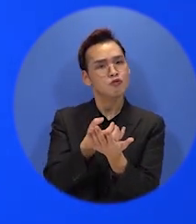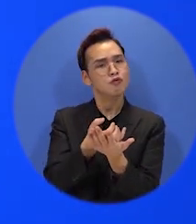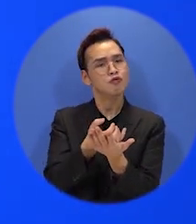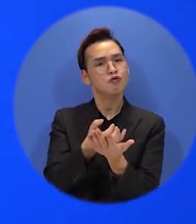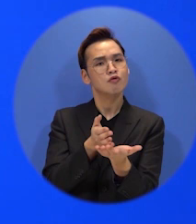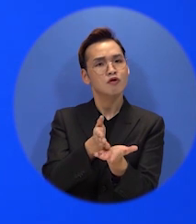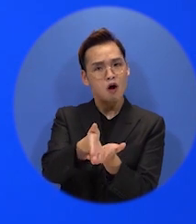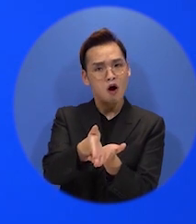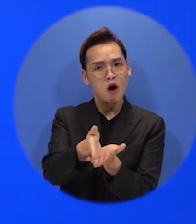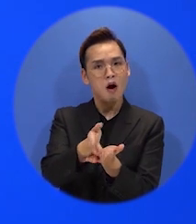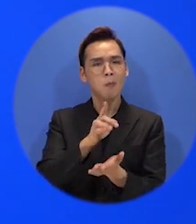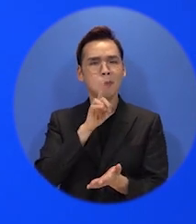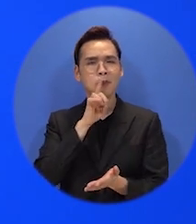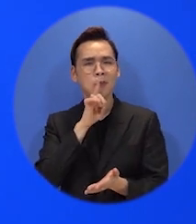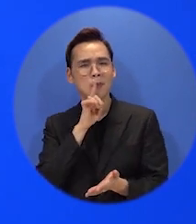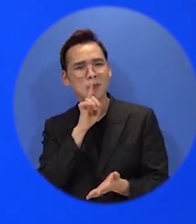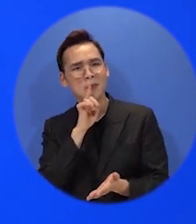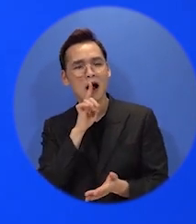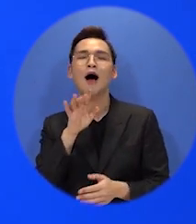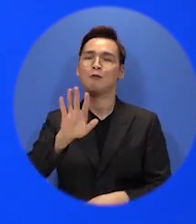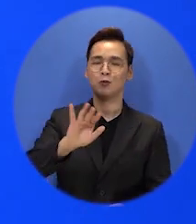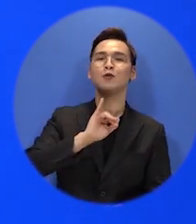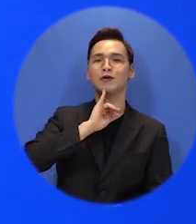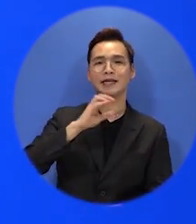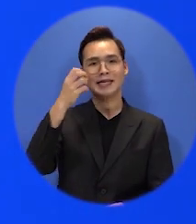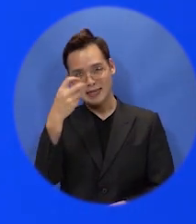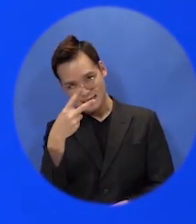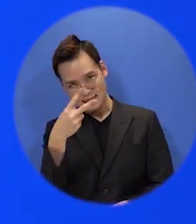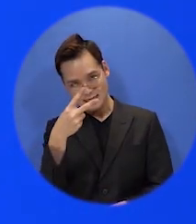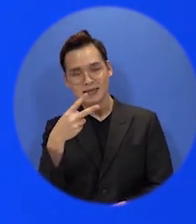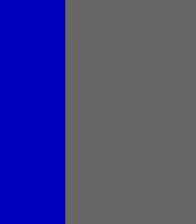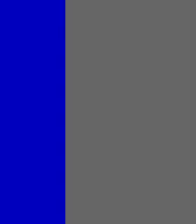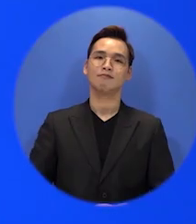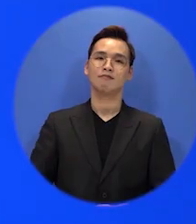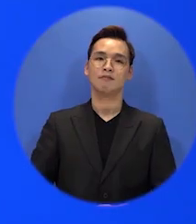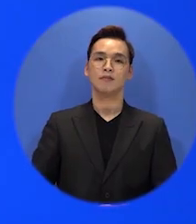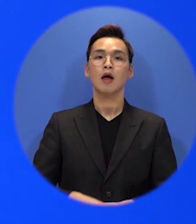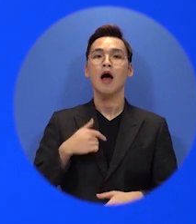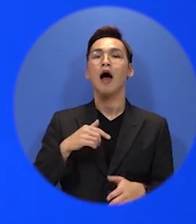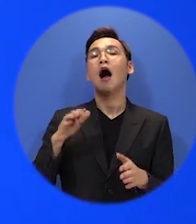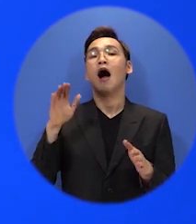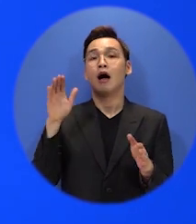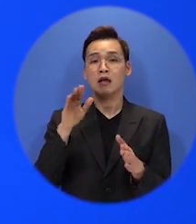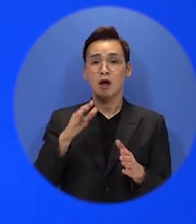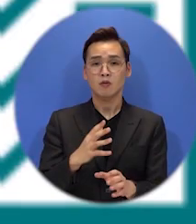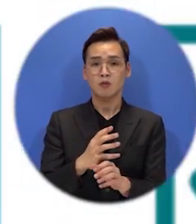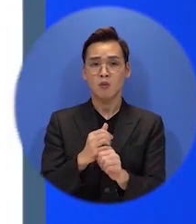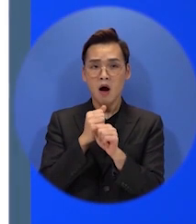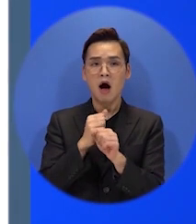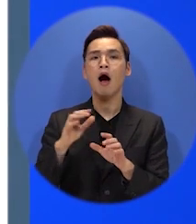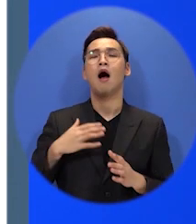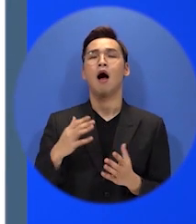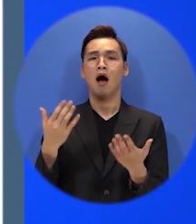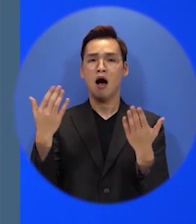하면은 갑자기 말이 꼬이네요. 괜찮습니다. 다시 할게요. 예, 학생부 종합전형은